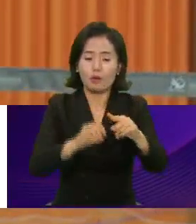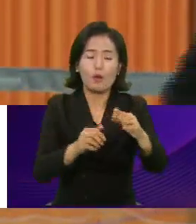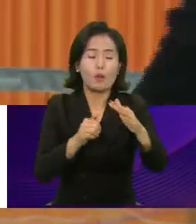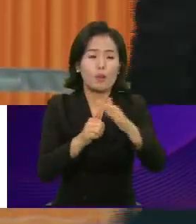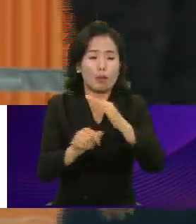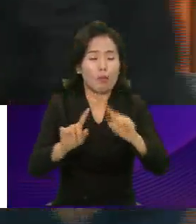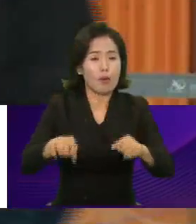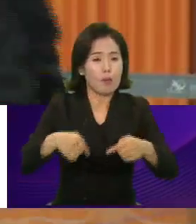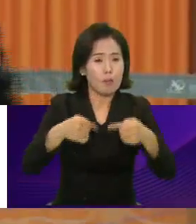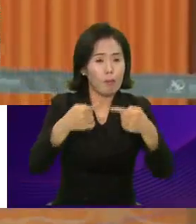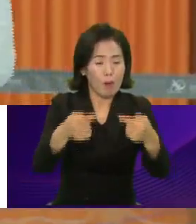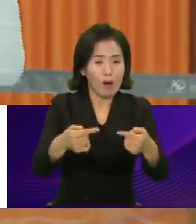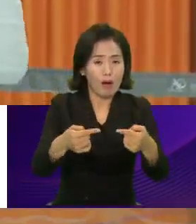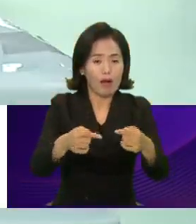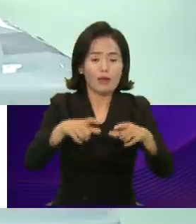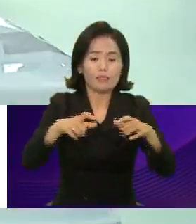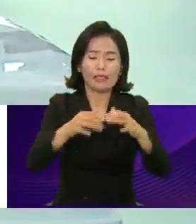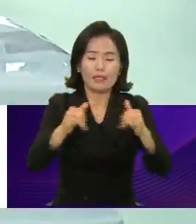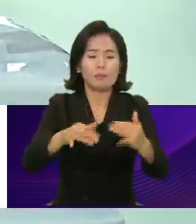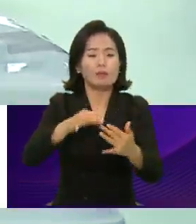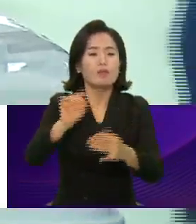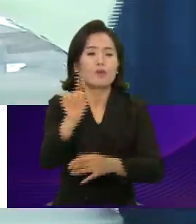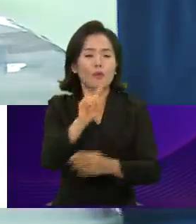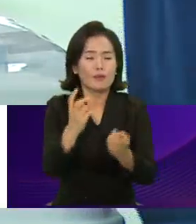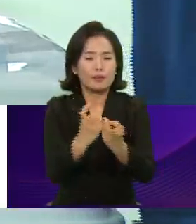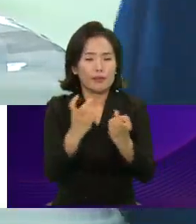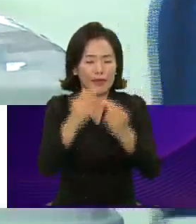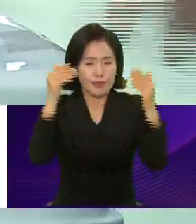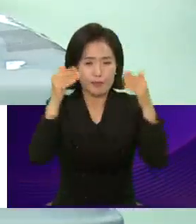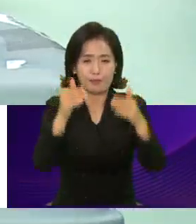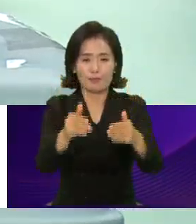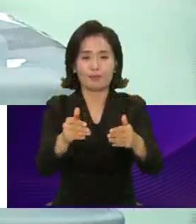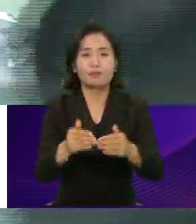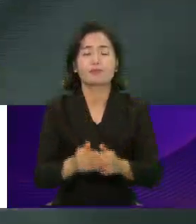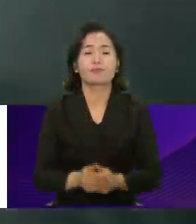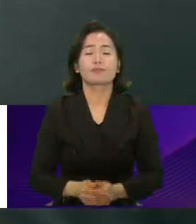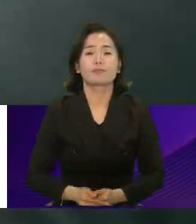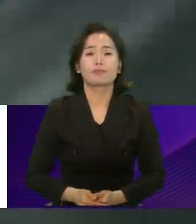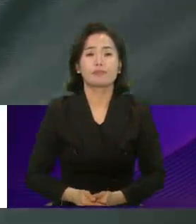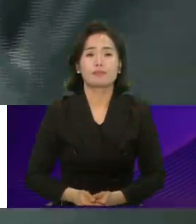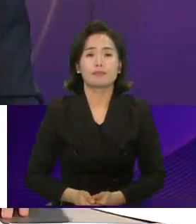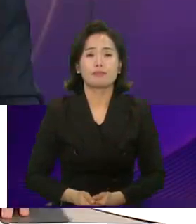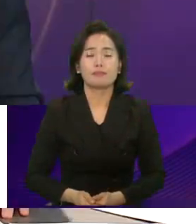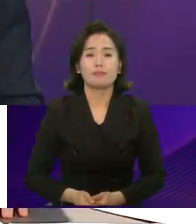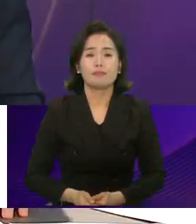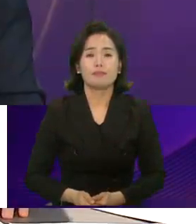도전한 가운데 지역민들의 선택이 주목됩니다. MBC 뉴스 박종호입니다.